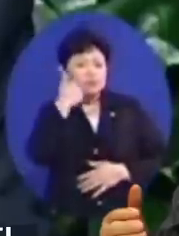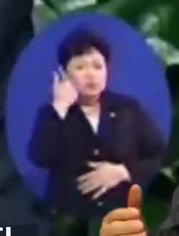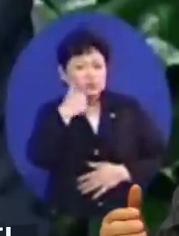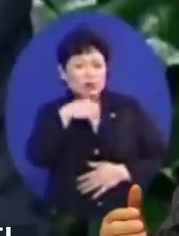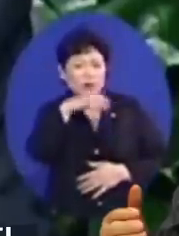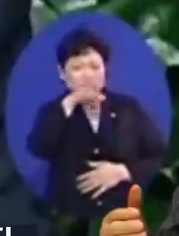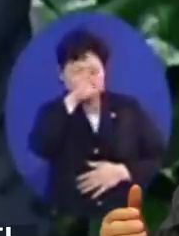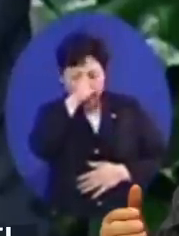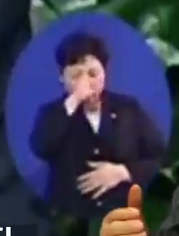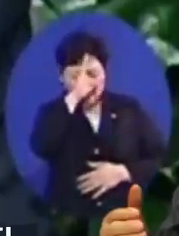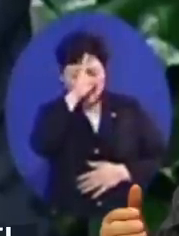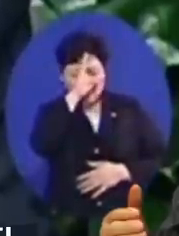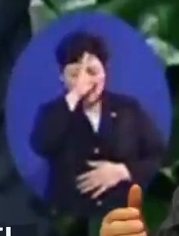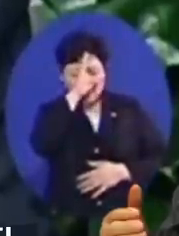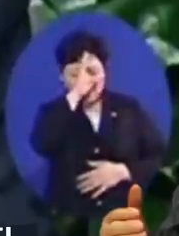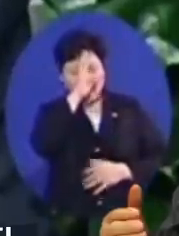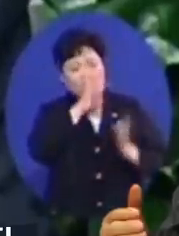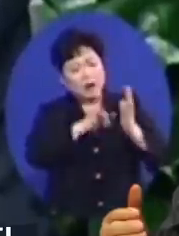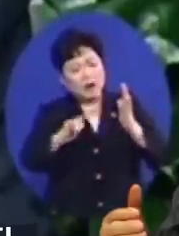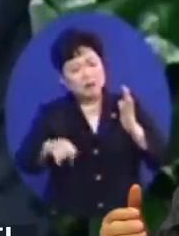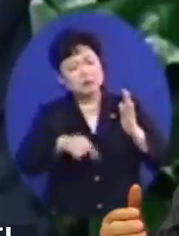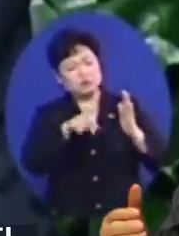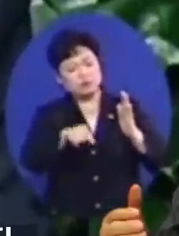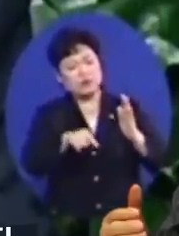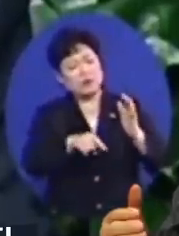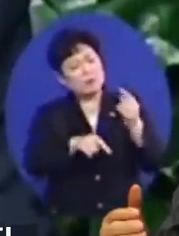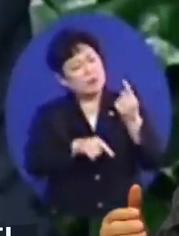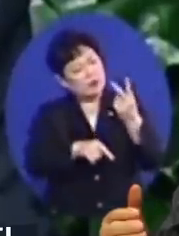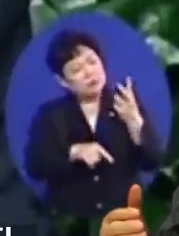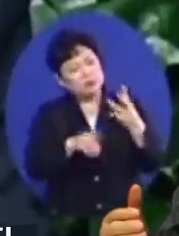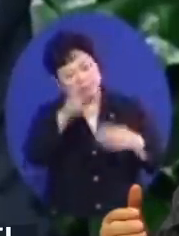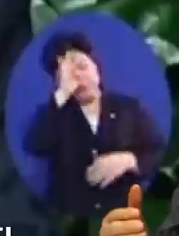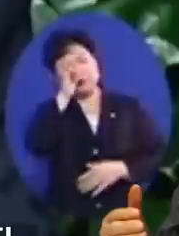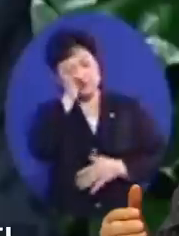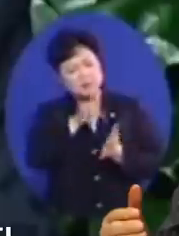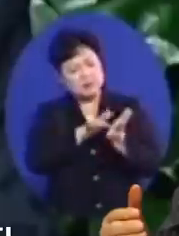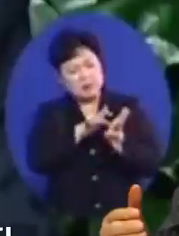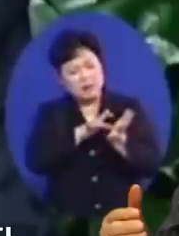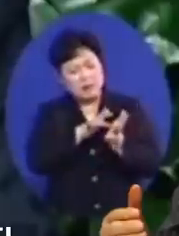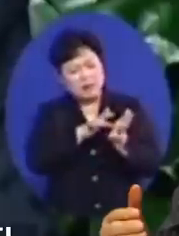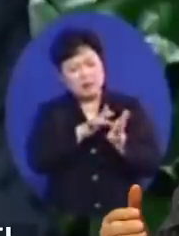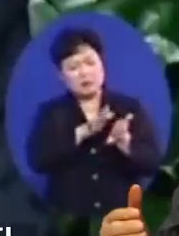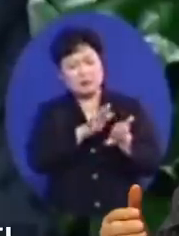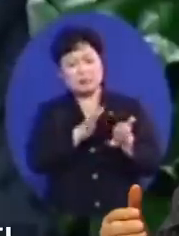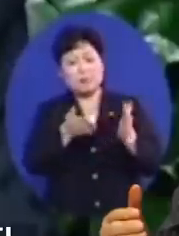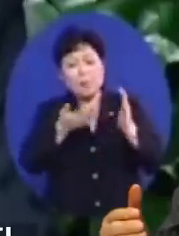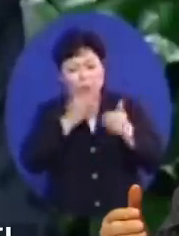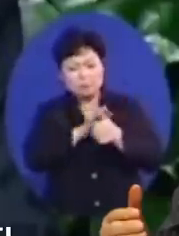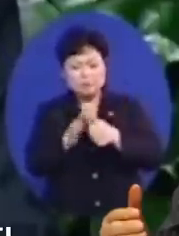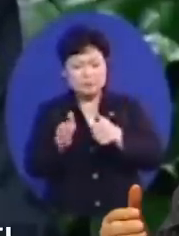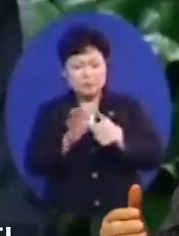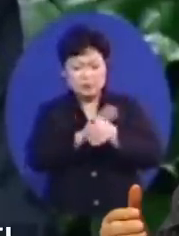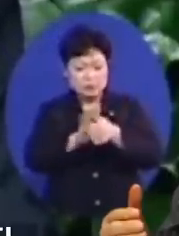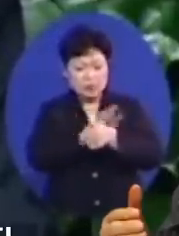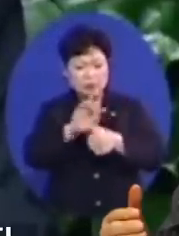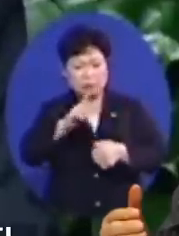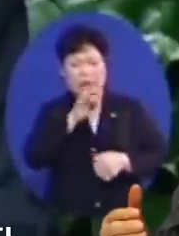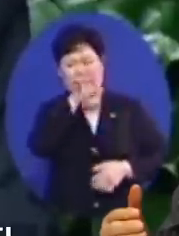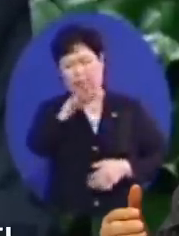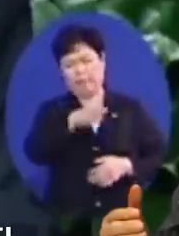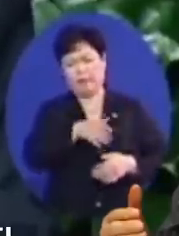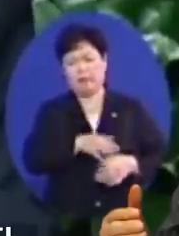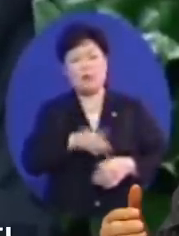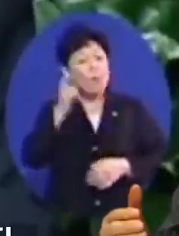병이 있는 것입니다. 병 때문에 고생을 하고 약을 먹고 병원에 치료를 해도 잘 치료가 안 됩니다.